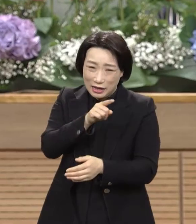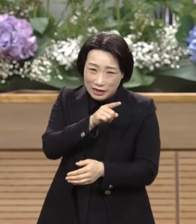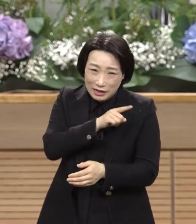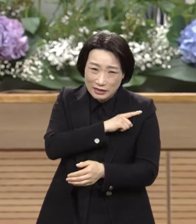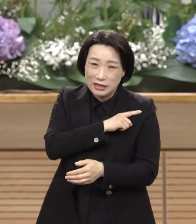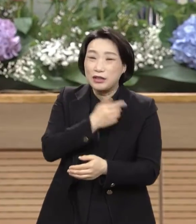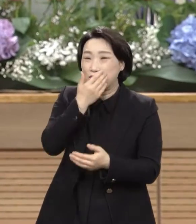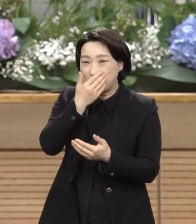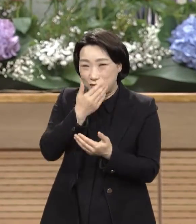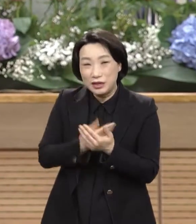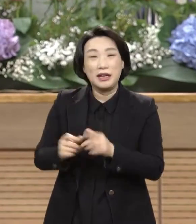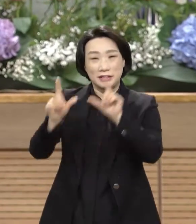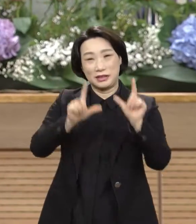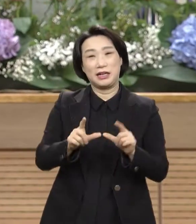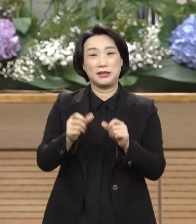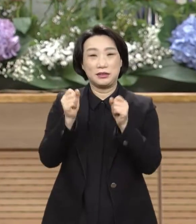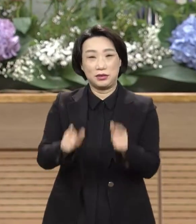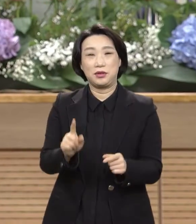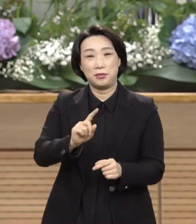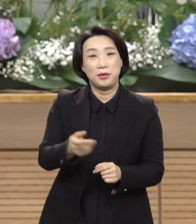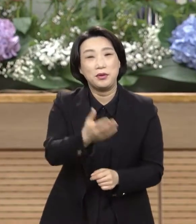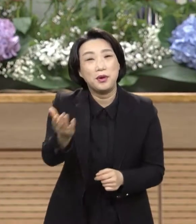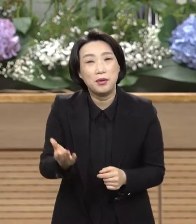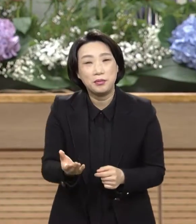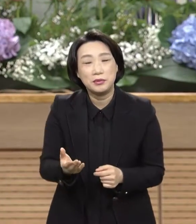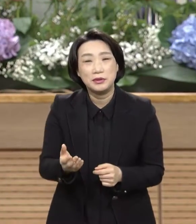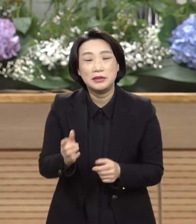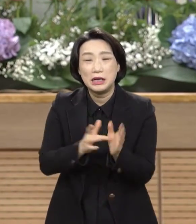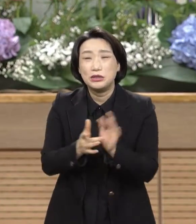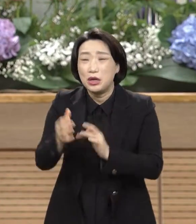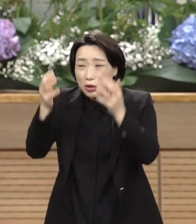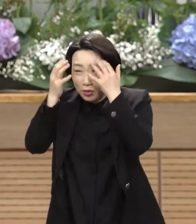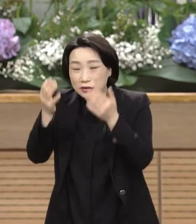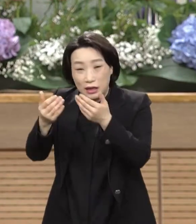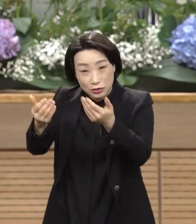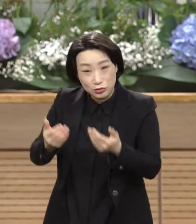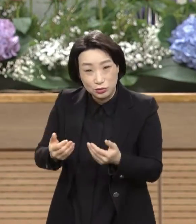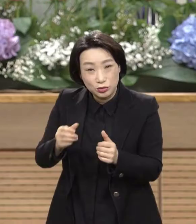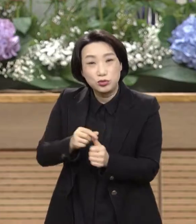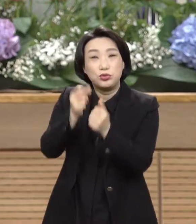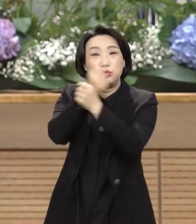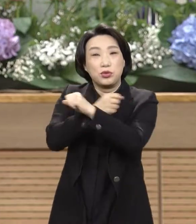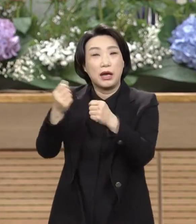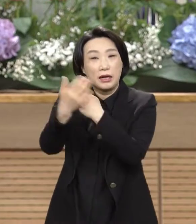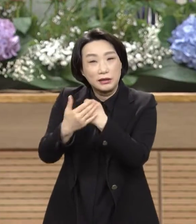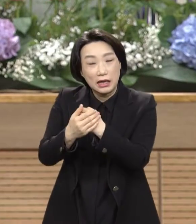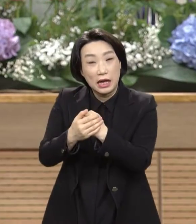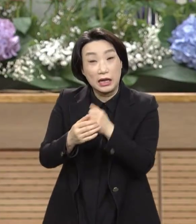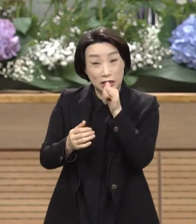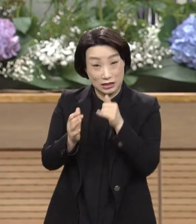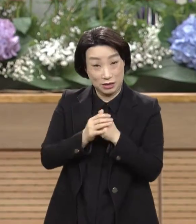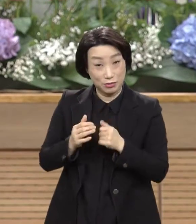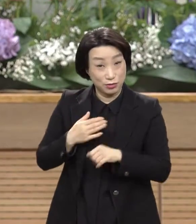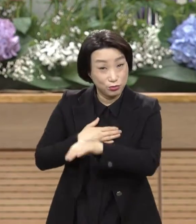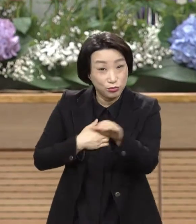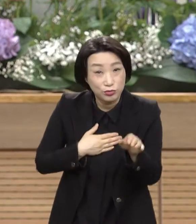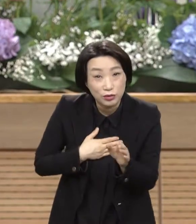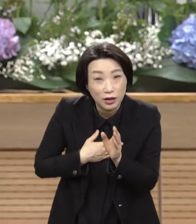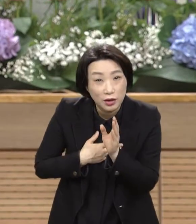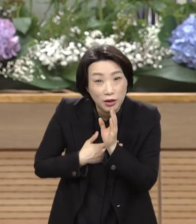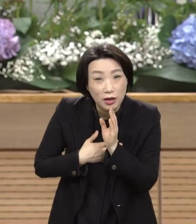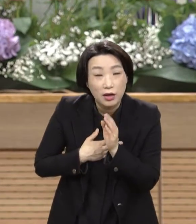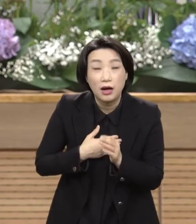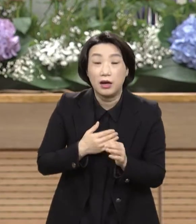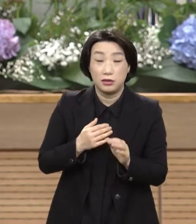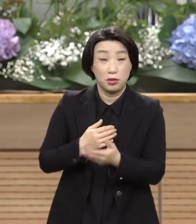가장 값지게 살 수 있는 것은 그의 고난으로 주신 구속의 은총 앞에서